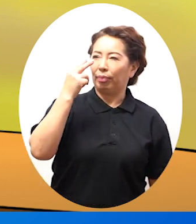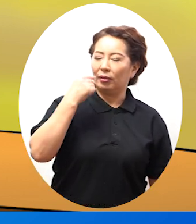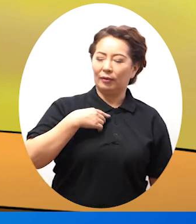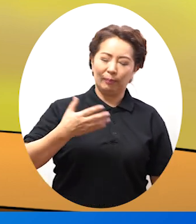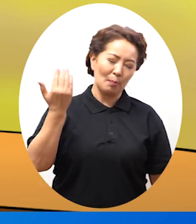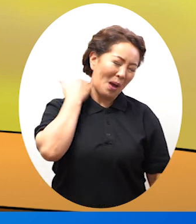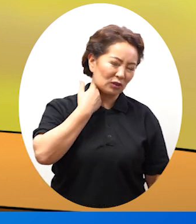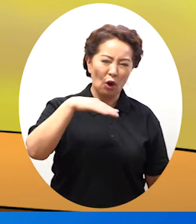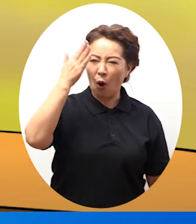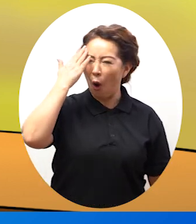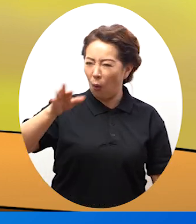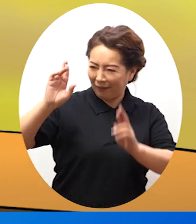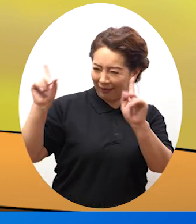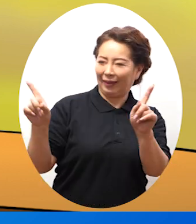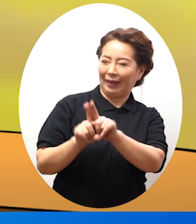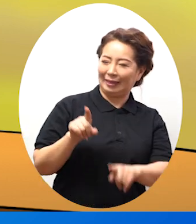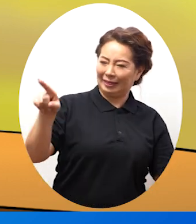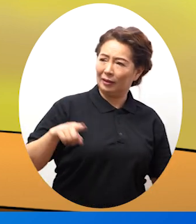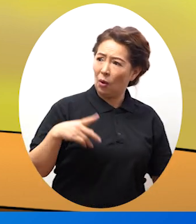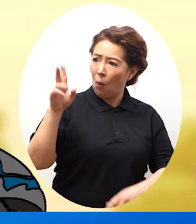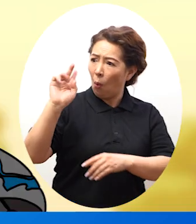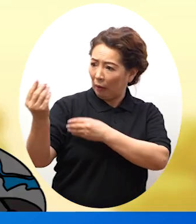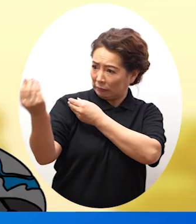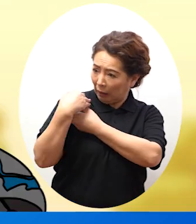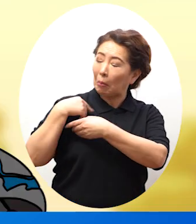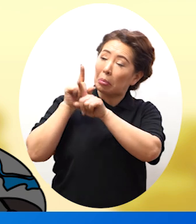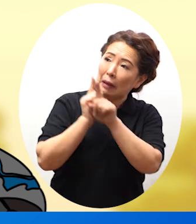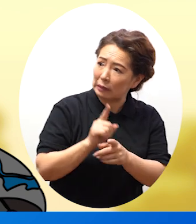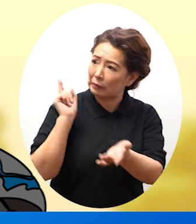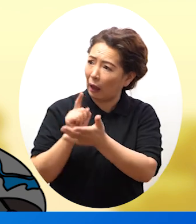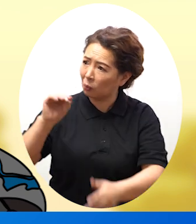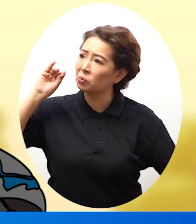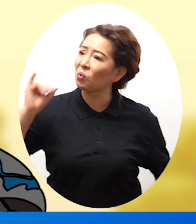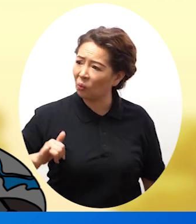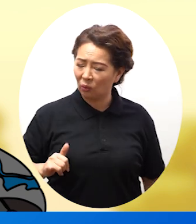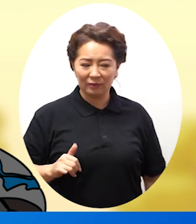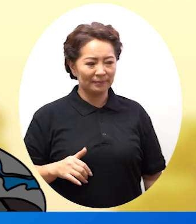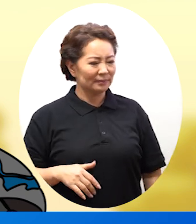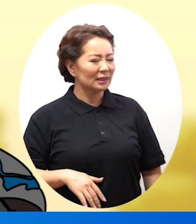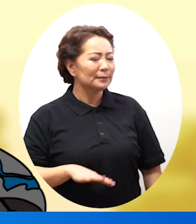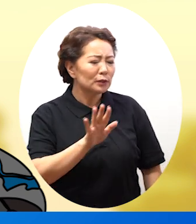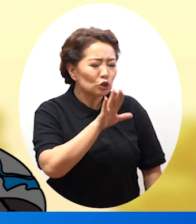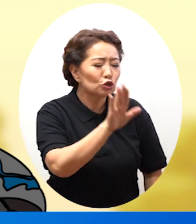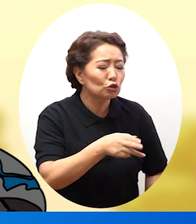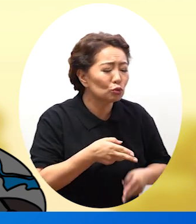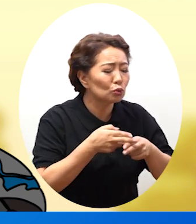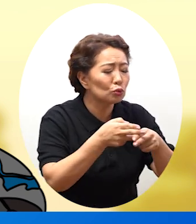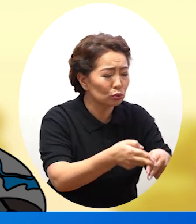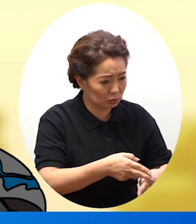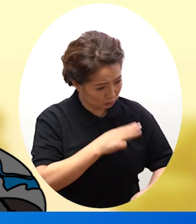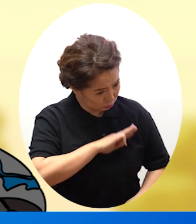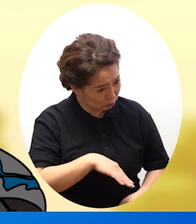байна. Яахаараа би та нарын үгэнд орох ёстой юм? Өнхрөөшөө. Энэ бүгдийг чиний л төлөө хэлж байгаа шүү